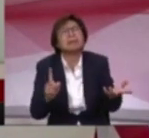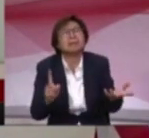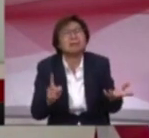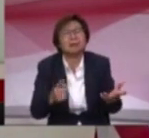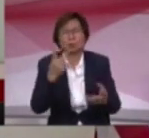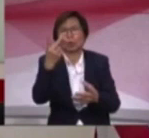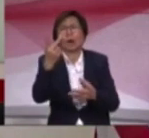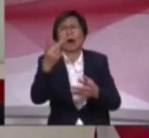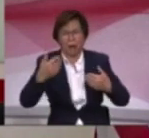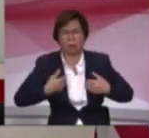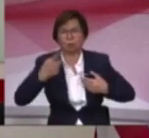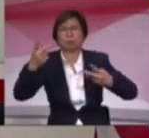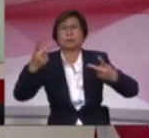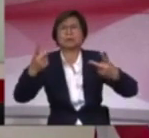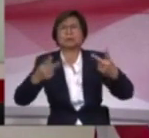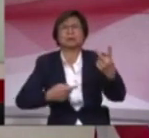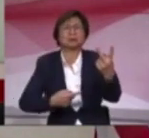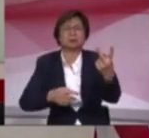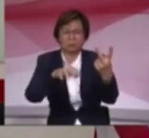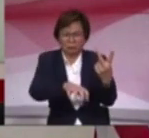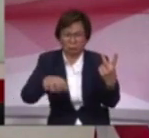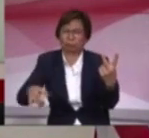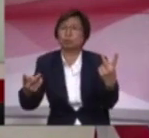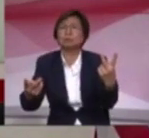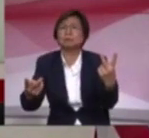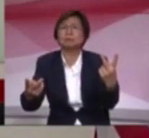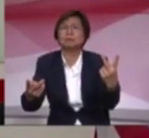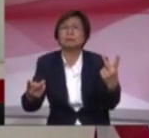dua sebenarnya daerah ini, iaitu daerah